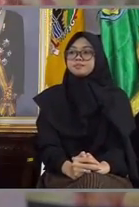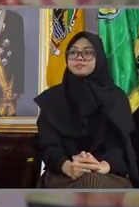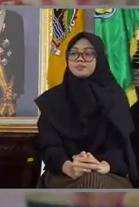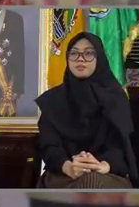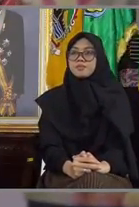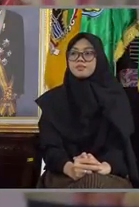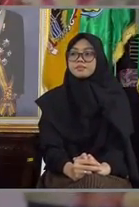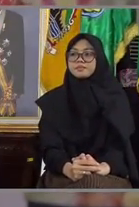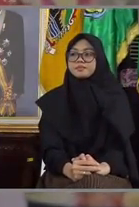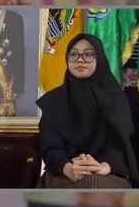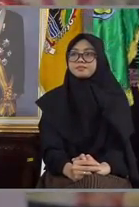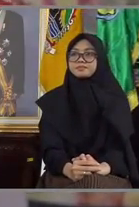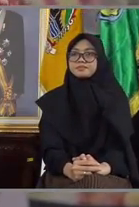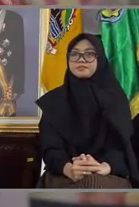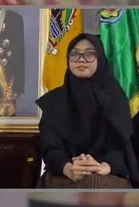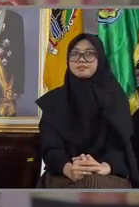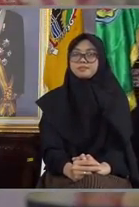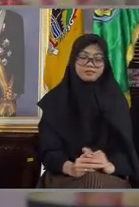Ada.